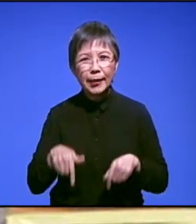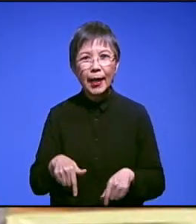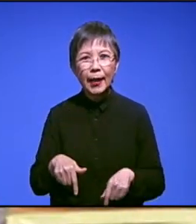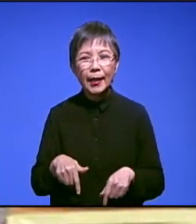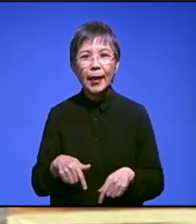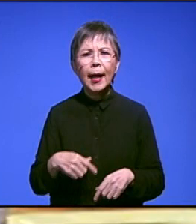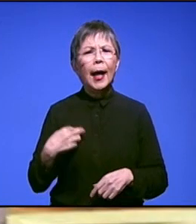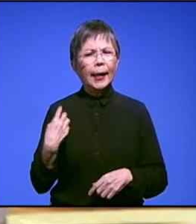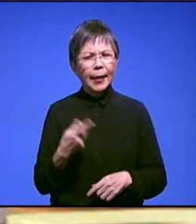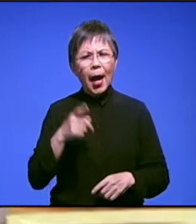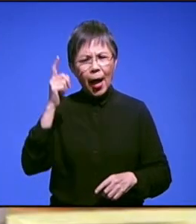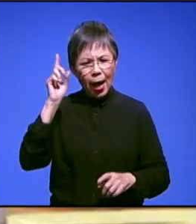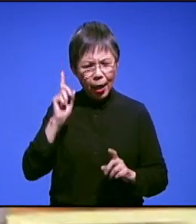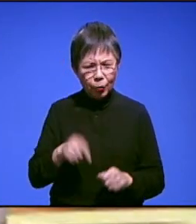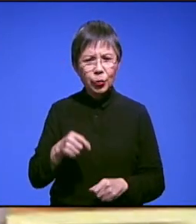kita gitu,